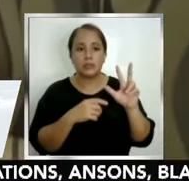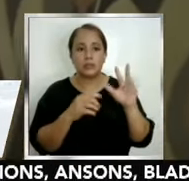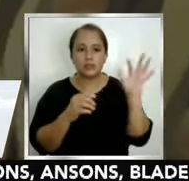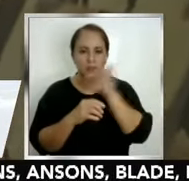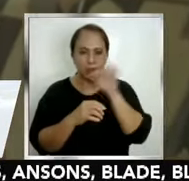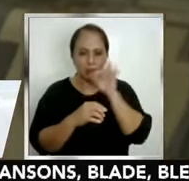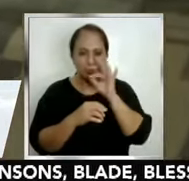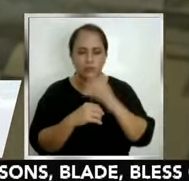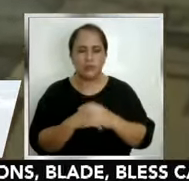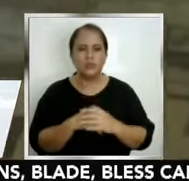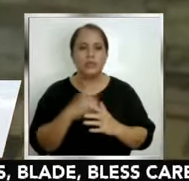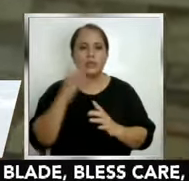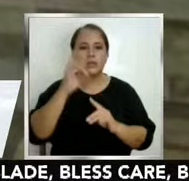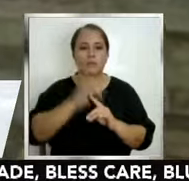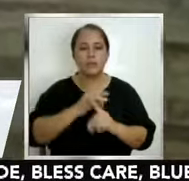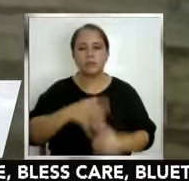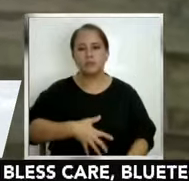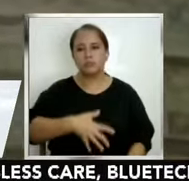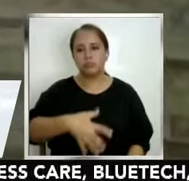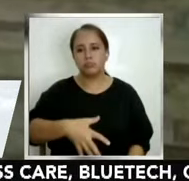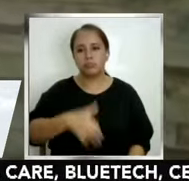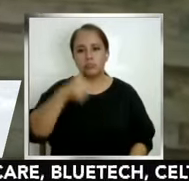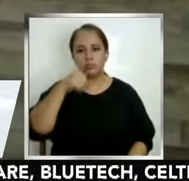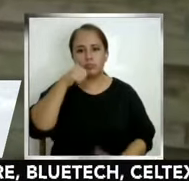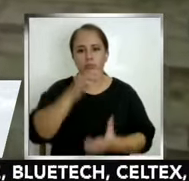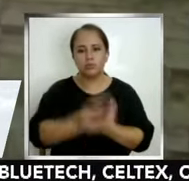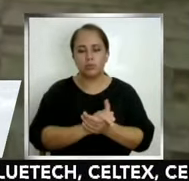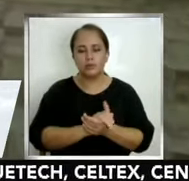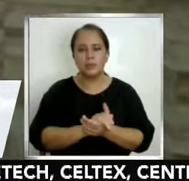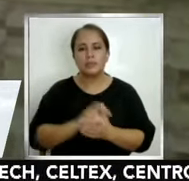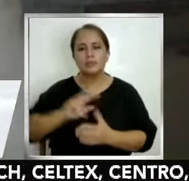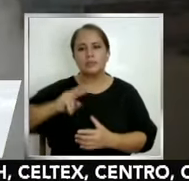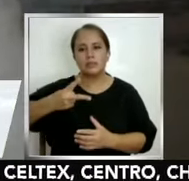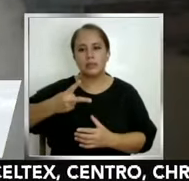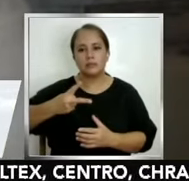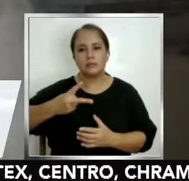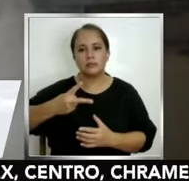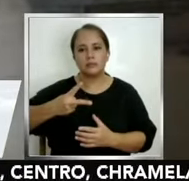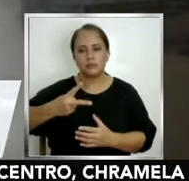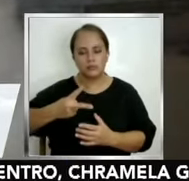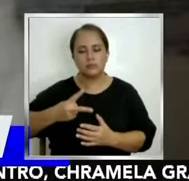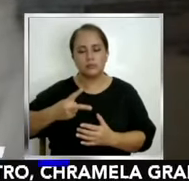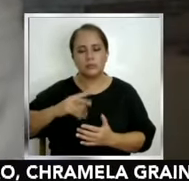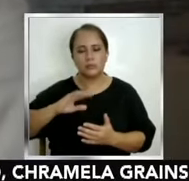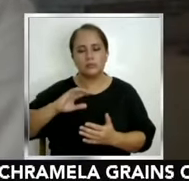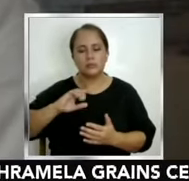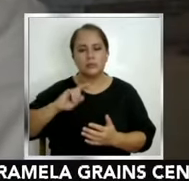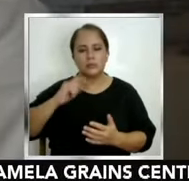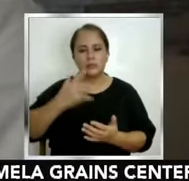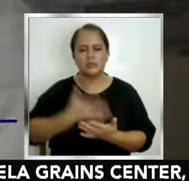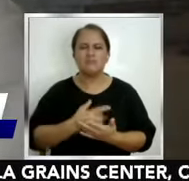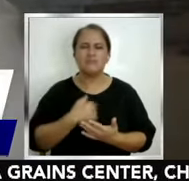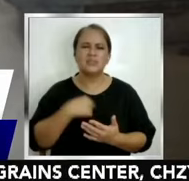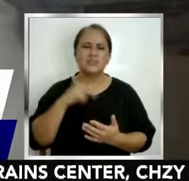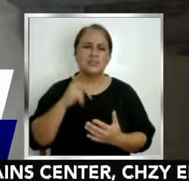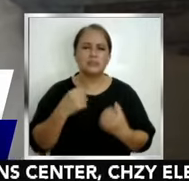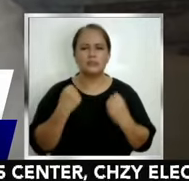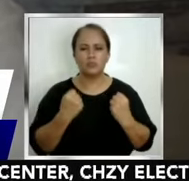buwang buntis pa man din si Rosette sa 2 anak nila ni Renato. Kailangan ko pong magpakatatag.